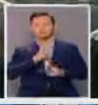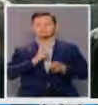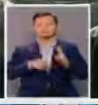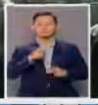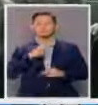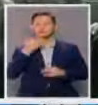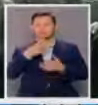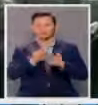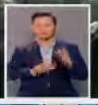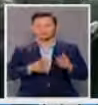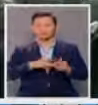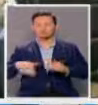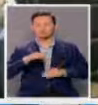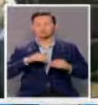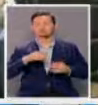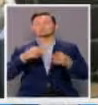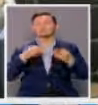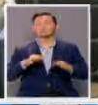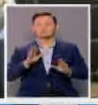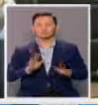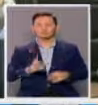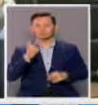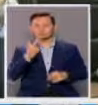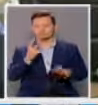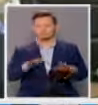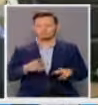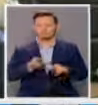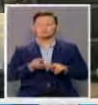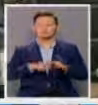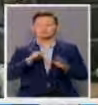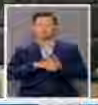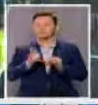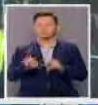көбейіп тұр. Өңірімізде суға түсуге рұқсат етілген 2 жағажай бар. Жиында бұл